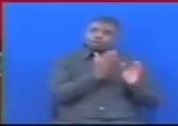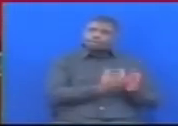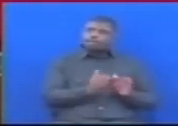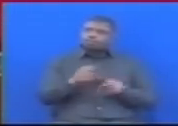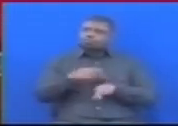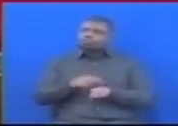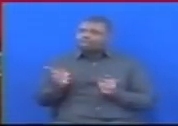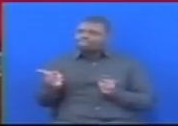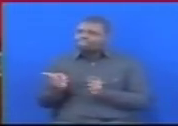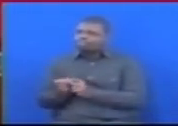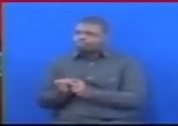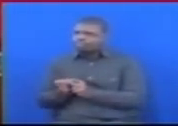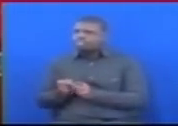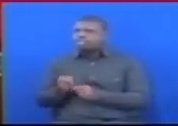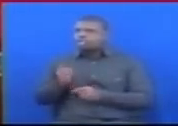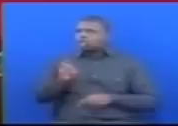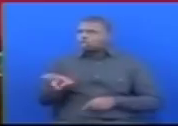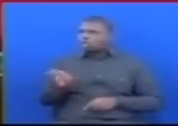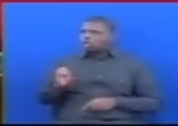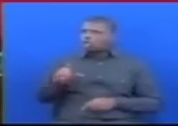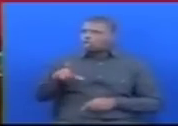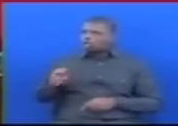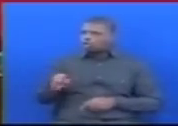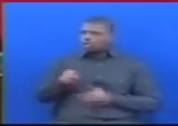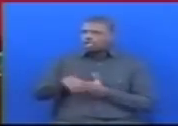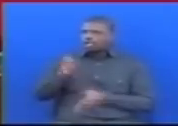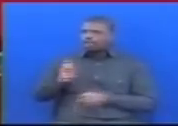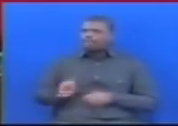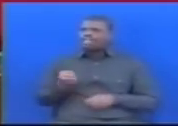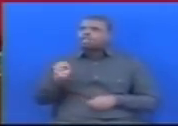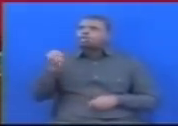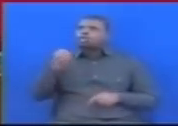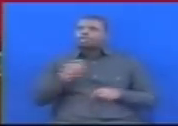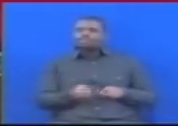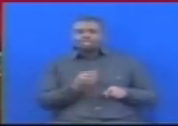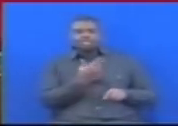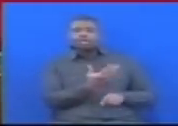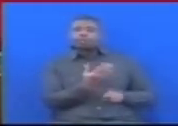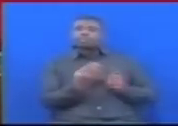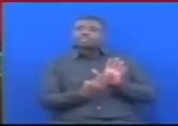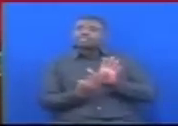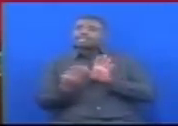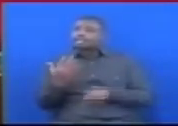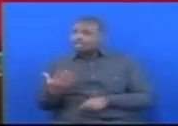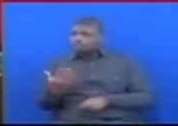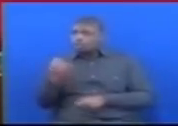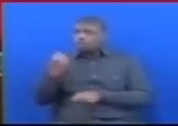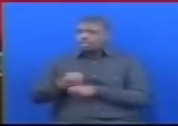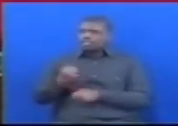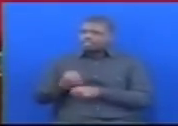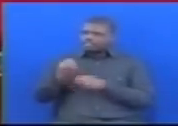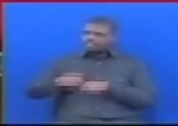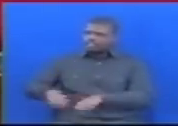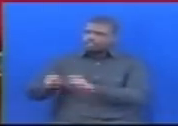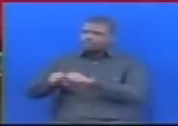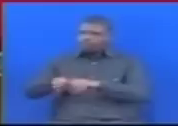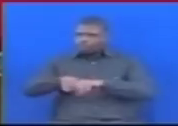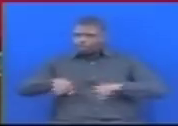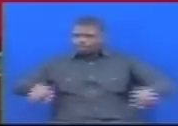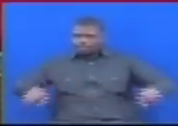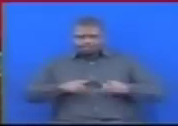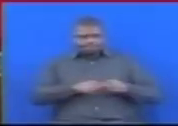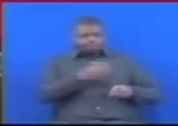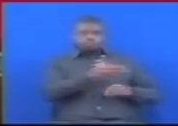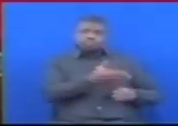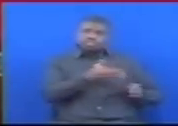muda mfupi katika mji wa Horohoro kwa gharama ya kiasi cha shilingi milioni 595. Kazi zitakazotekelezwa ni ulazaji wa bomba,